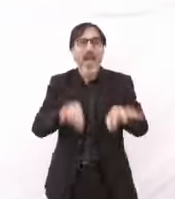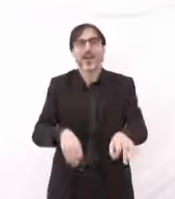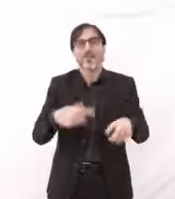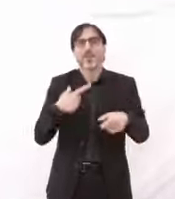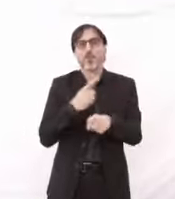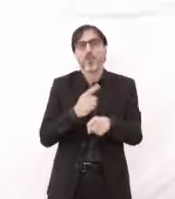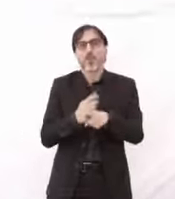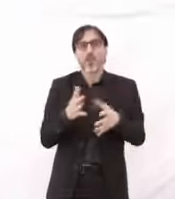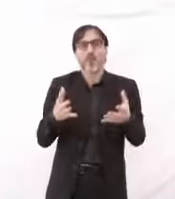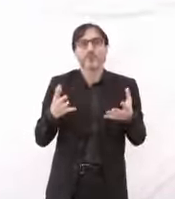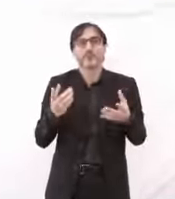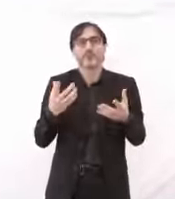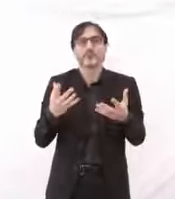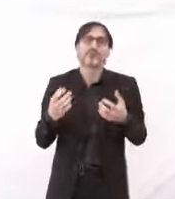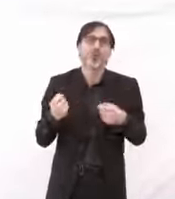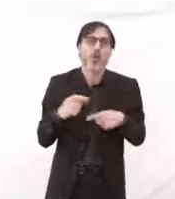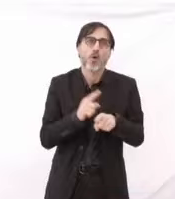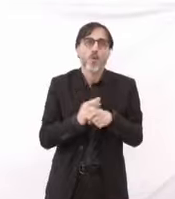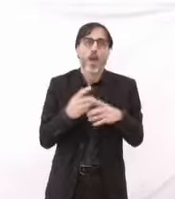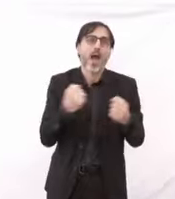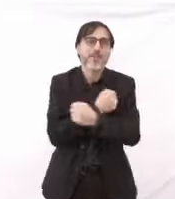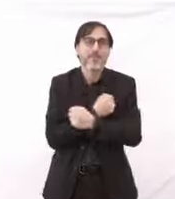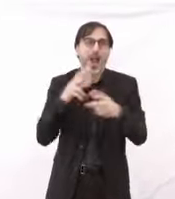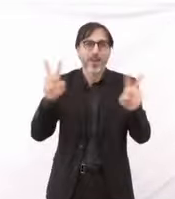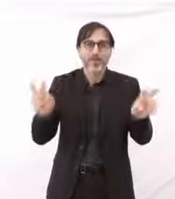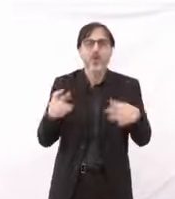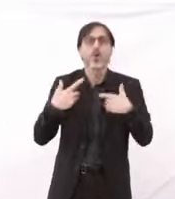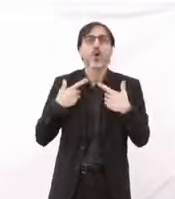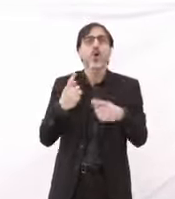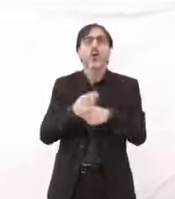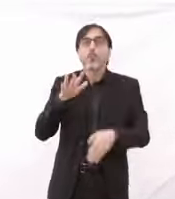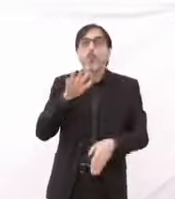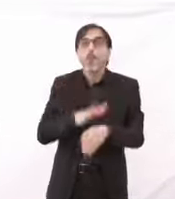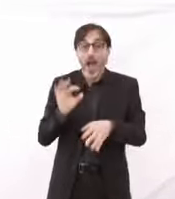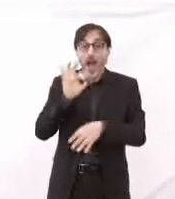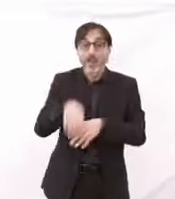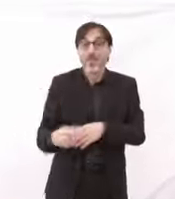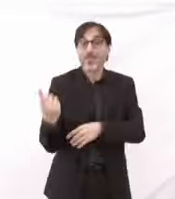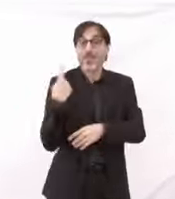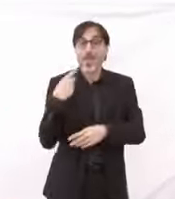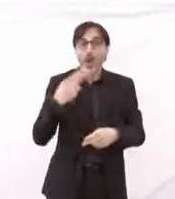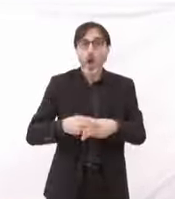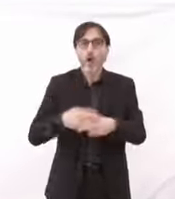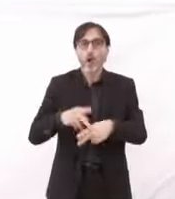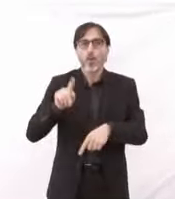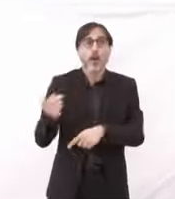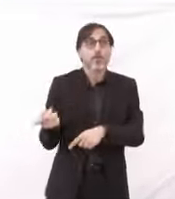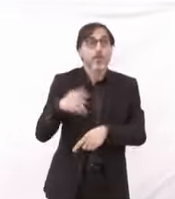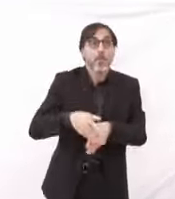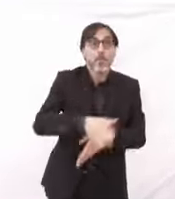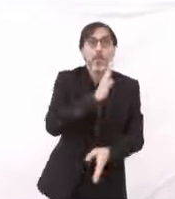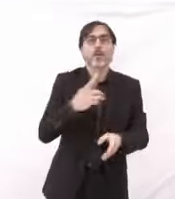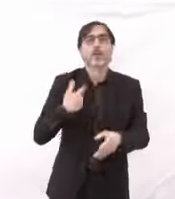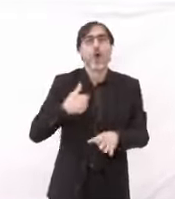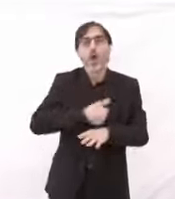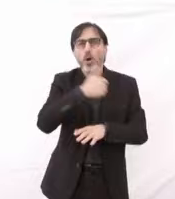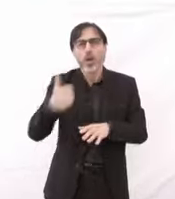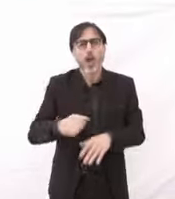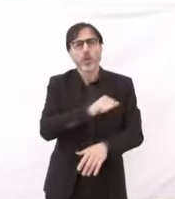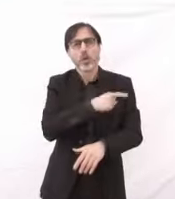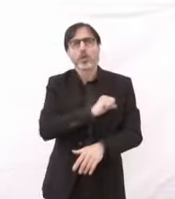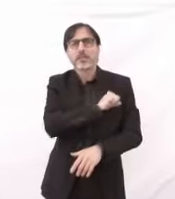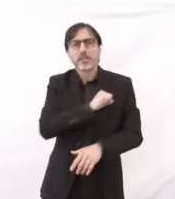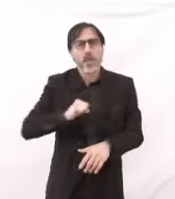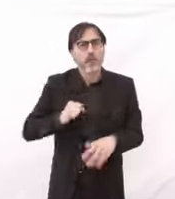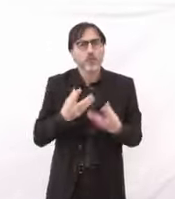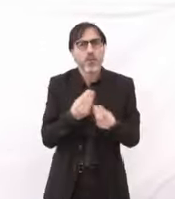entrando in piazza, che sono arrivate ieri a Roma, che ripartiranno, che fanno degli enormi sacrifici ogni anno per partecipare a questa